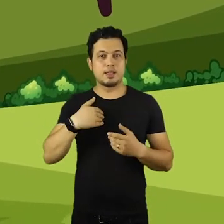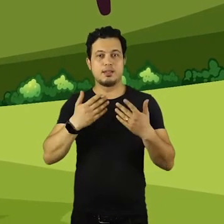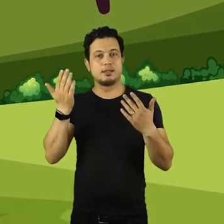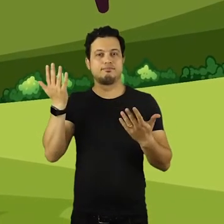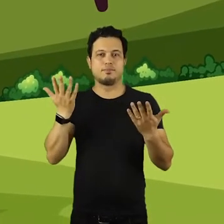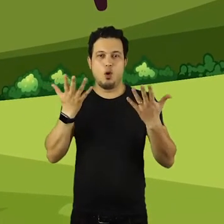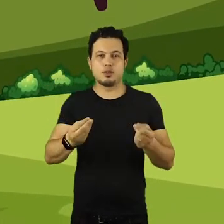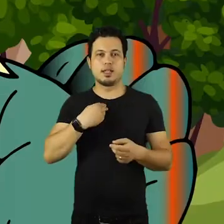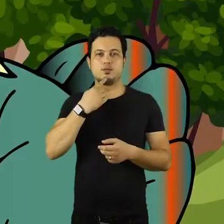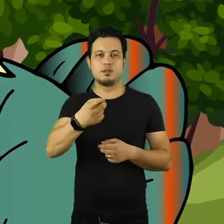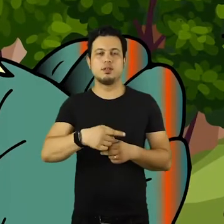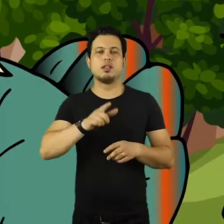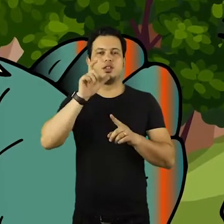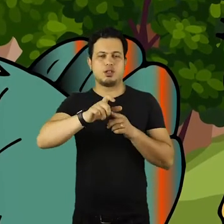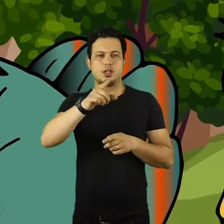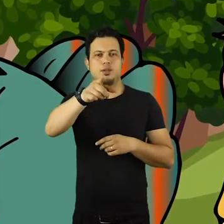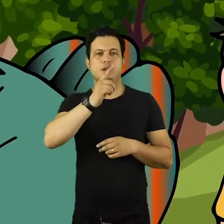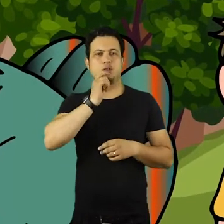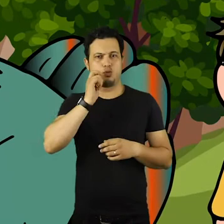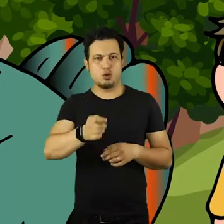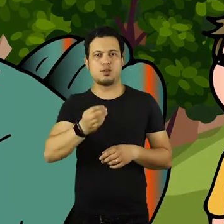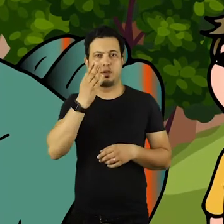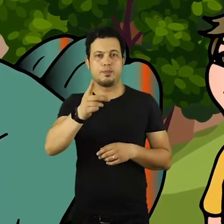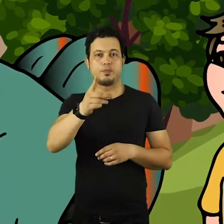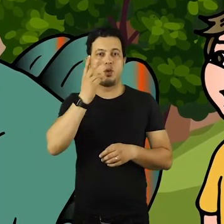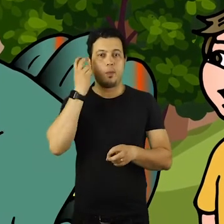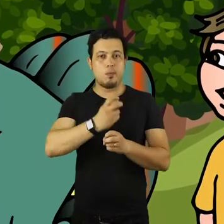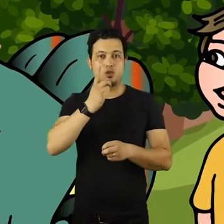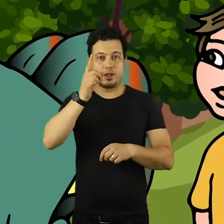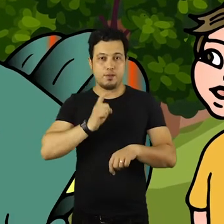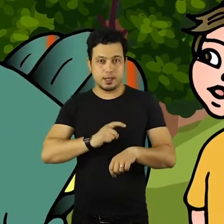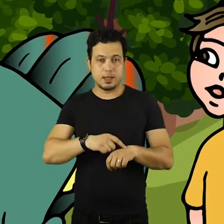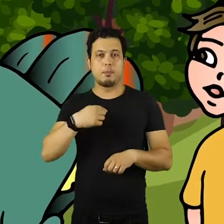bunları yapabilseydik. Çınar'cığım, sana söz veriyorum. Boş bir